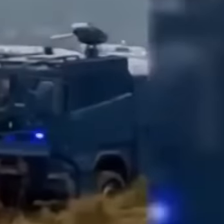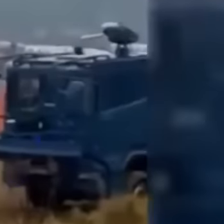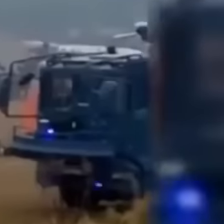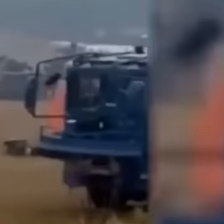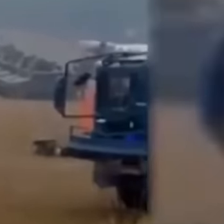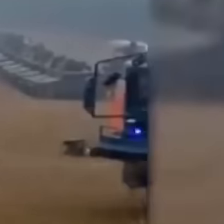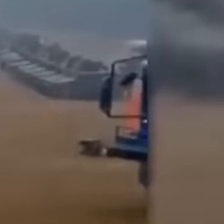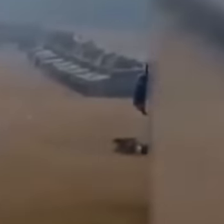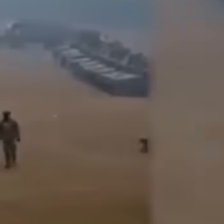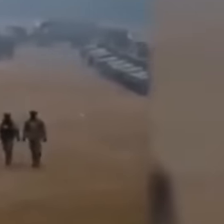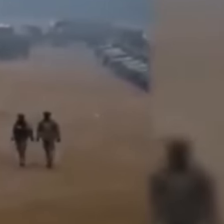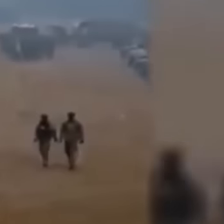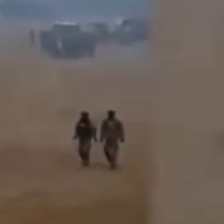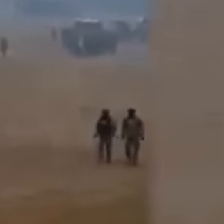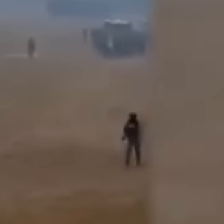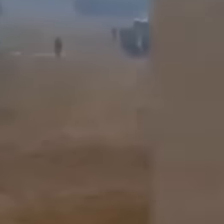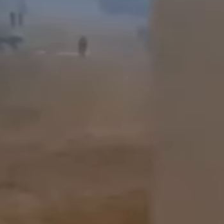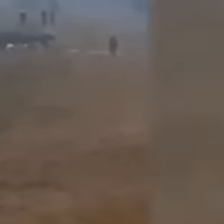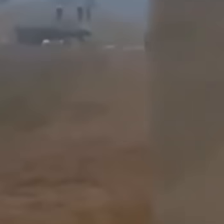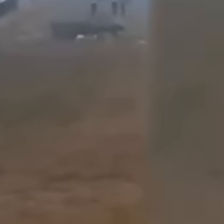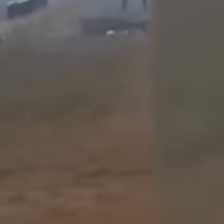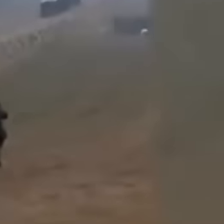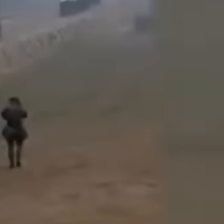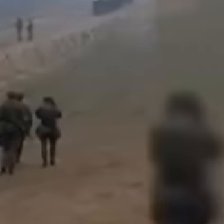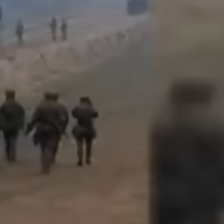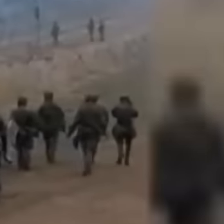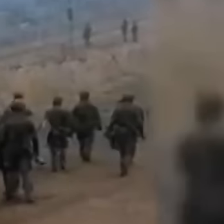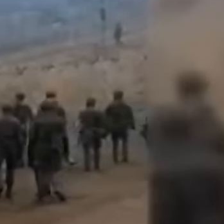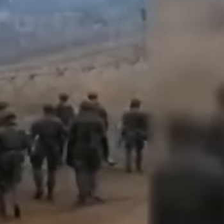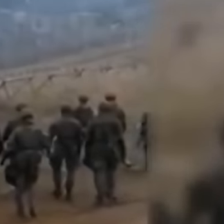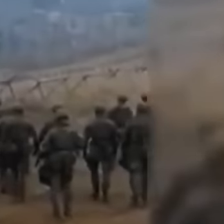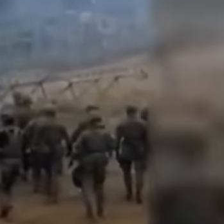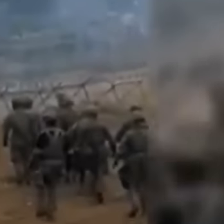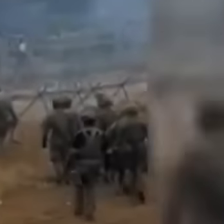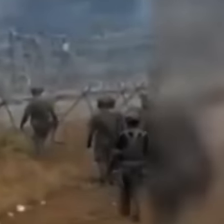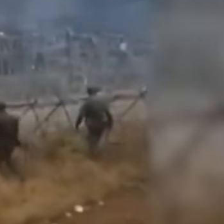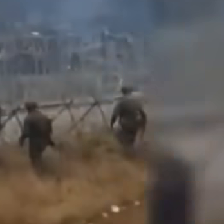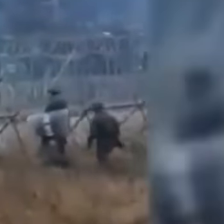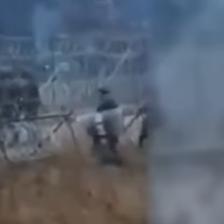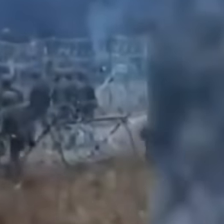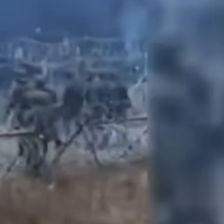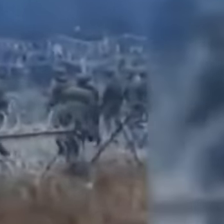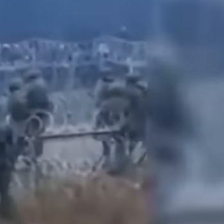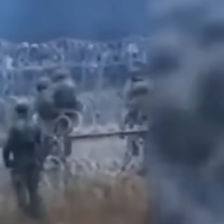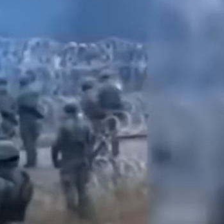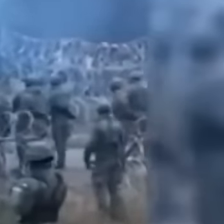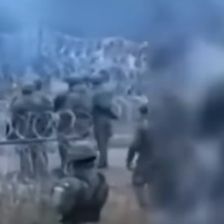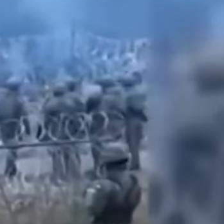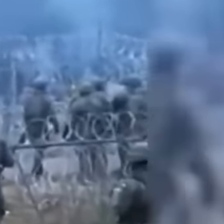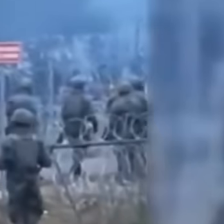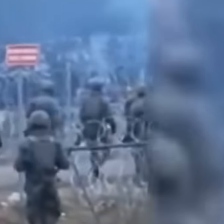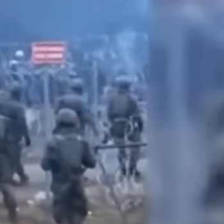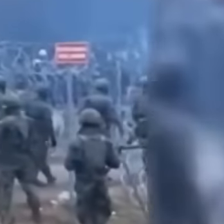głosowali kiedyś na Tuska, na Trzecią Drogę, na Lewicę, bo Lewica przecież tutaj najbardziej oszołomskie rzeczy chyba